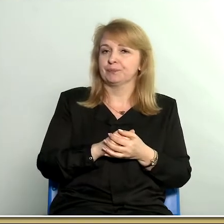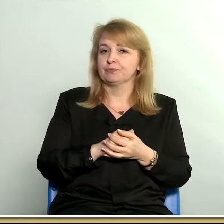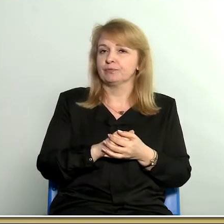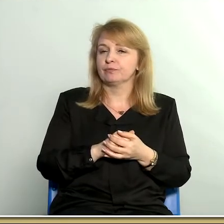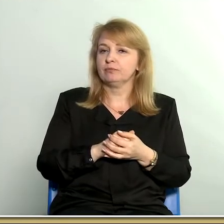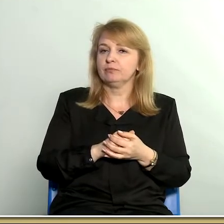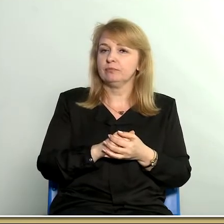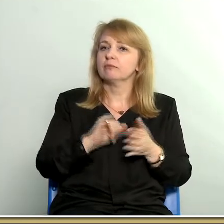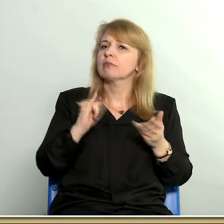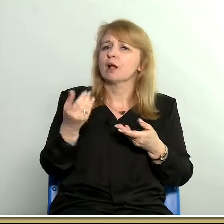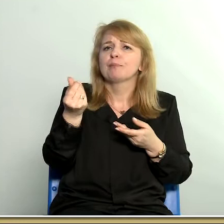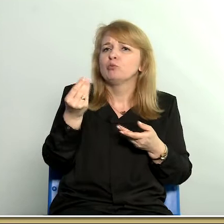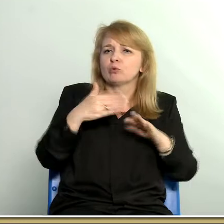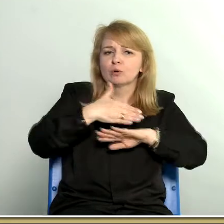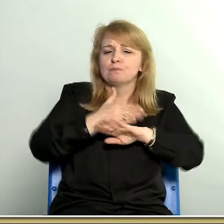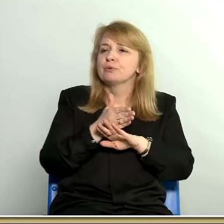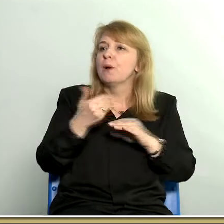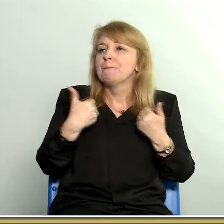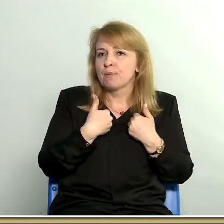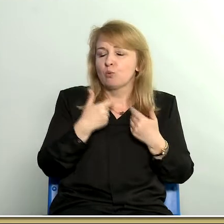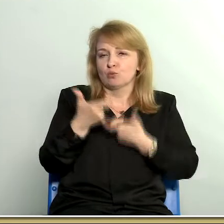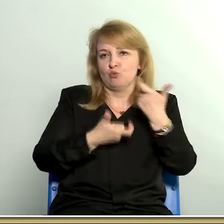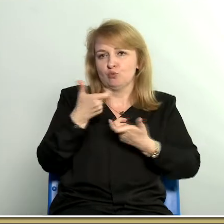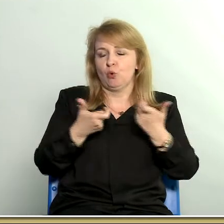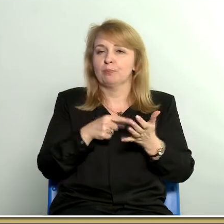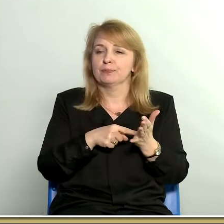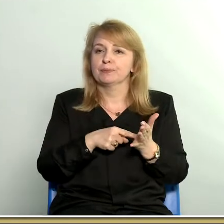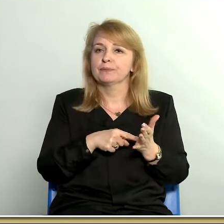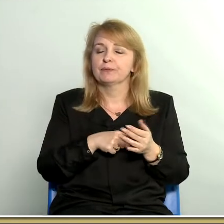Jakie alokacje mamy przewidziane na poszczególne cele?